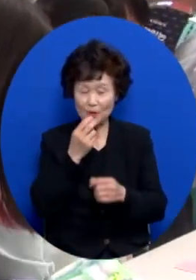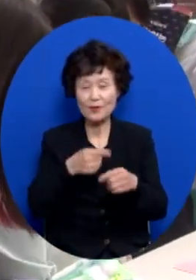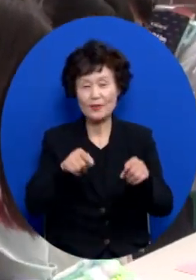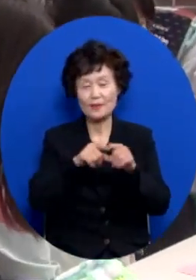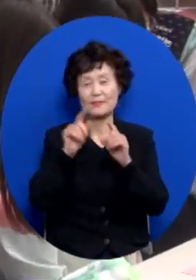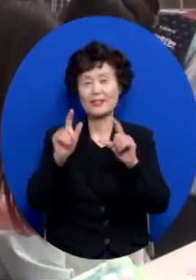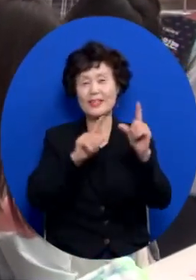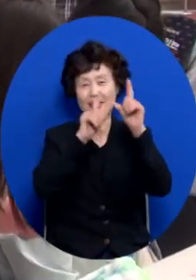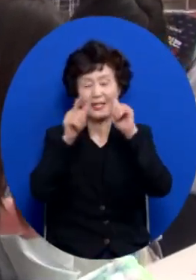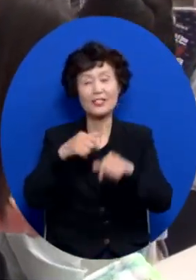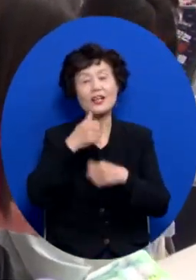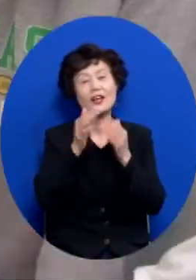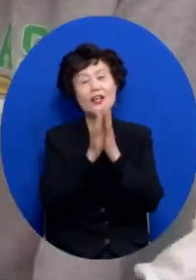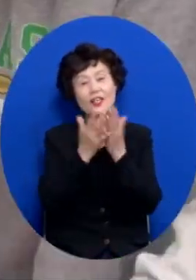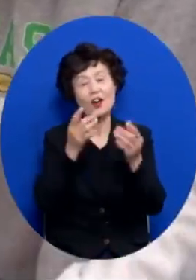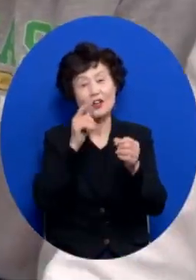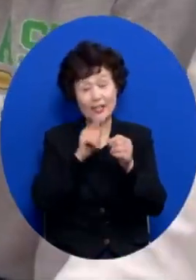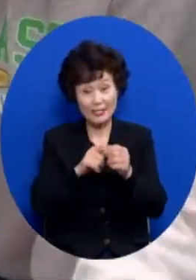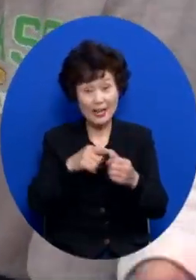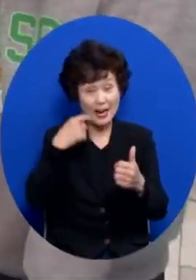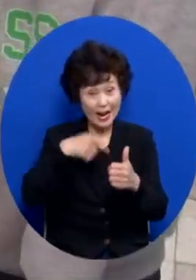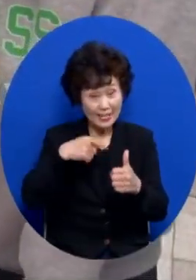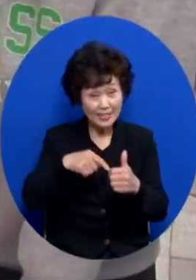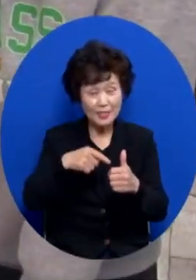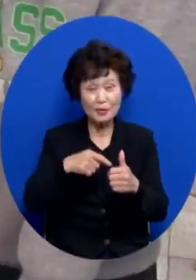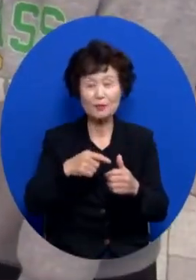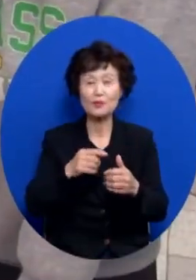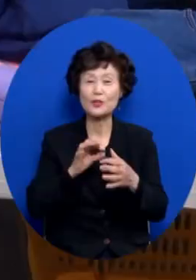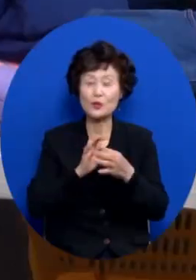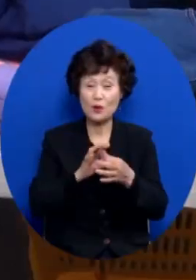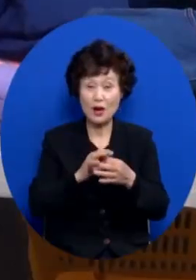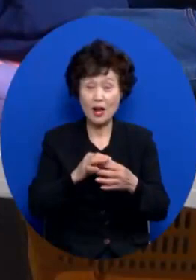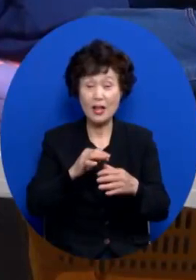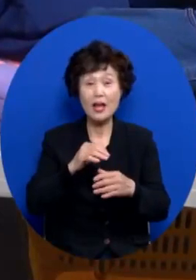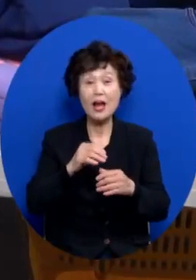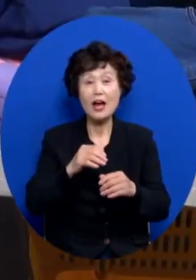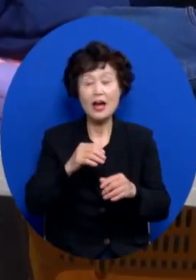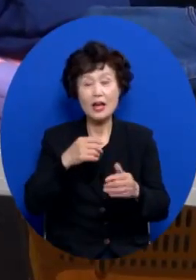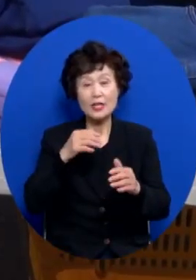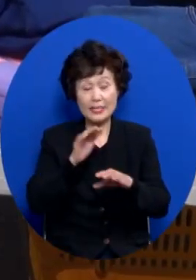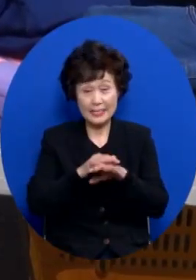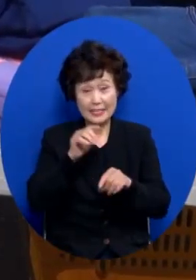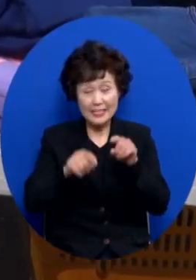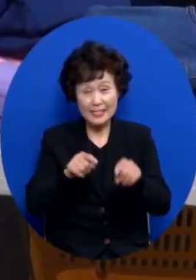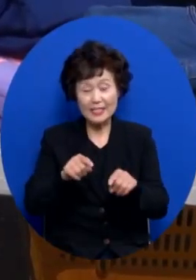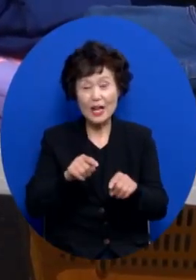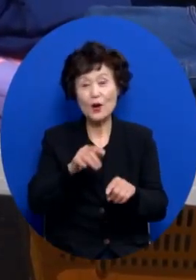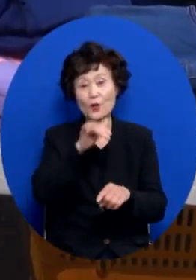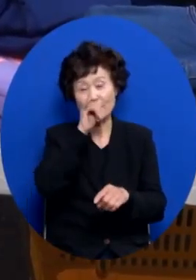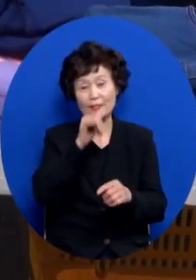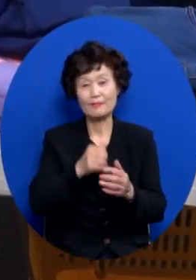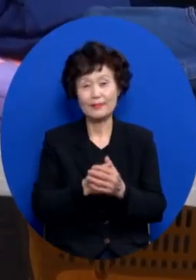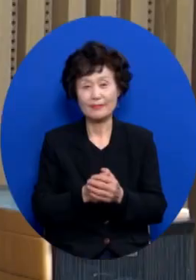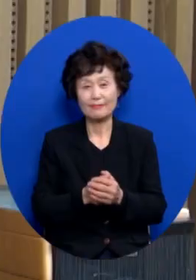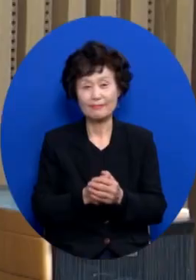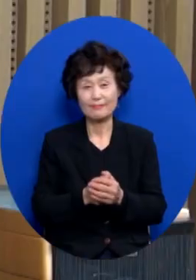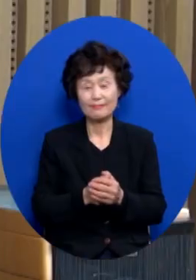살아가는 성경적 가르침을 삶에서 실천하도록 매년 환경주의를 행사를 진행한다는